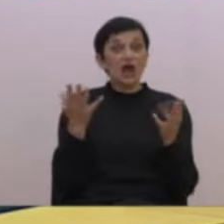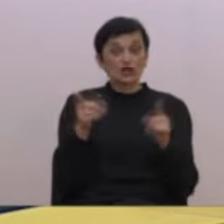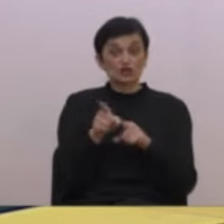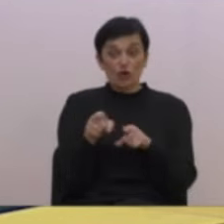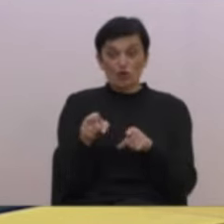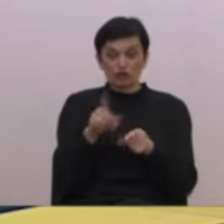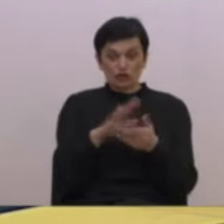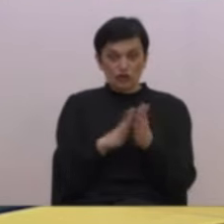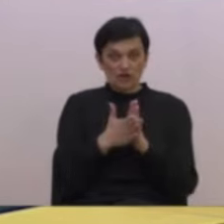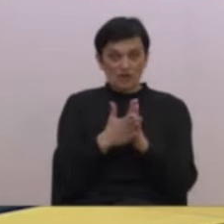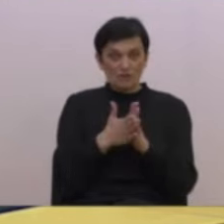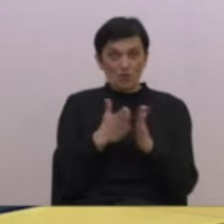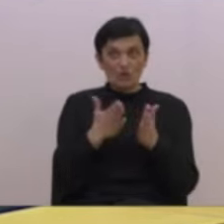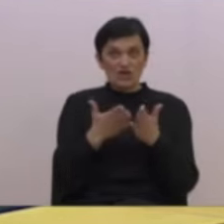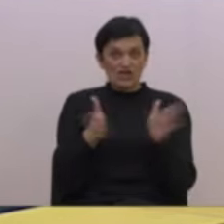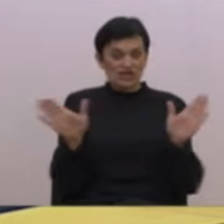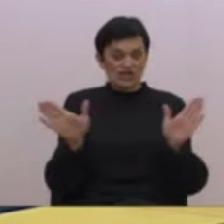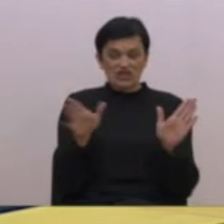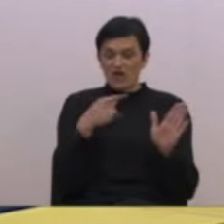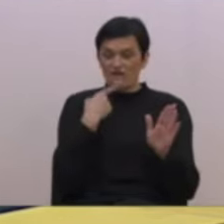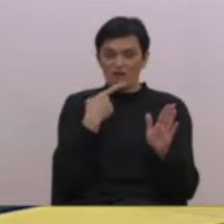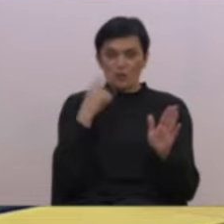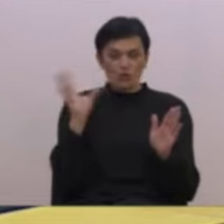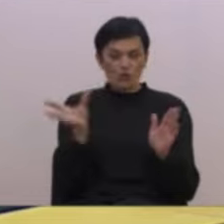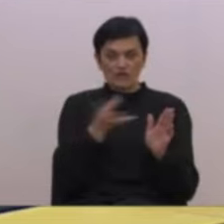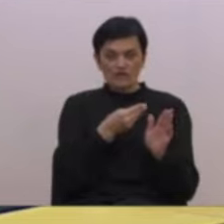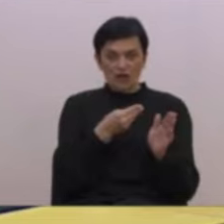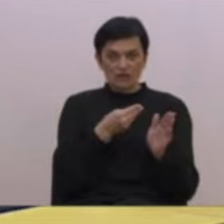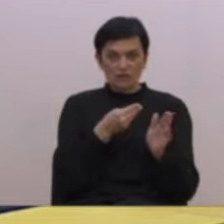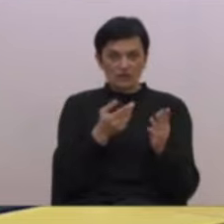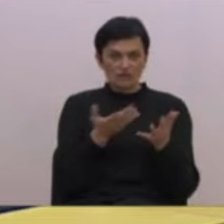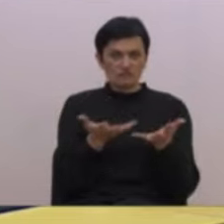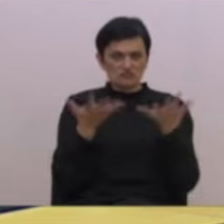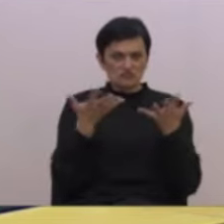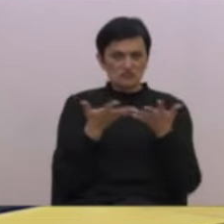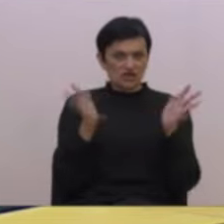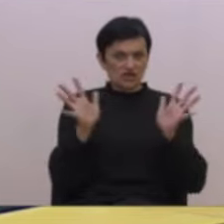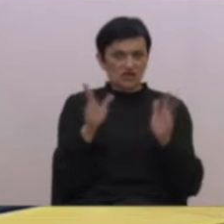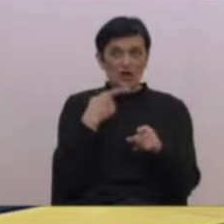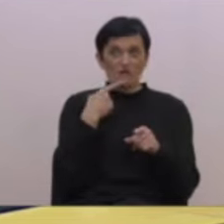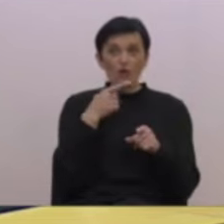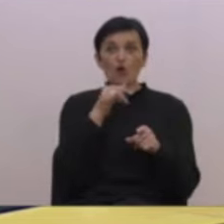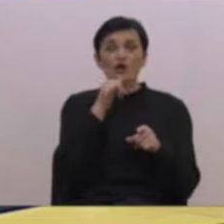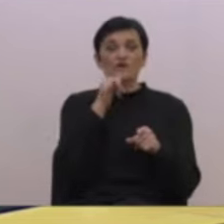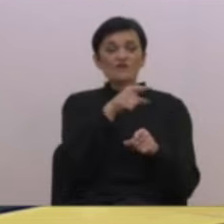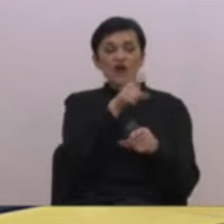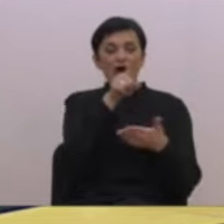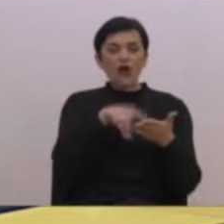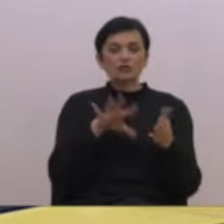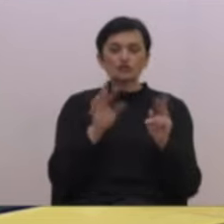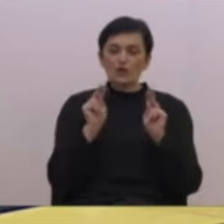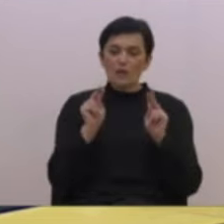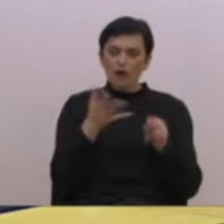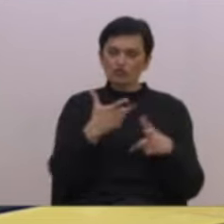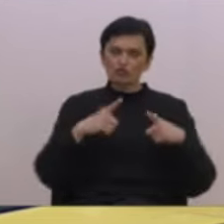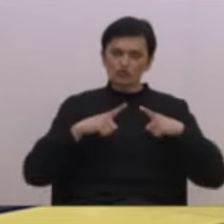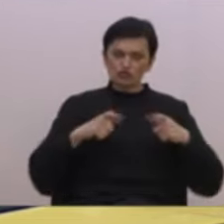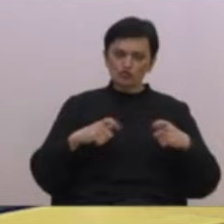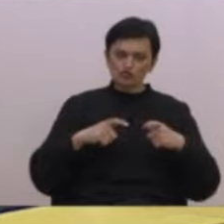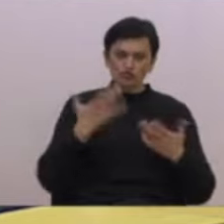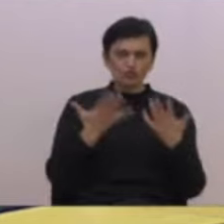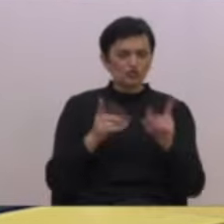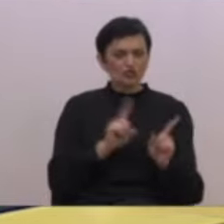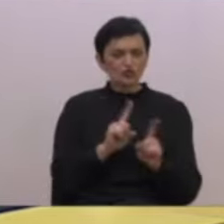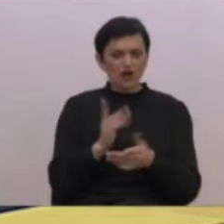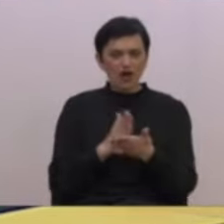ხო? ღიად ვამბობთ ყველაფერს. და იმდენად არჯიათ რომ ვიღაცა შეიძლება პატიოსნად იქცეოდეს, არავიჩი შურთ თუ რა არის ამის